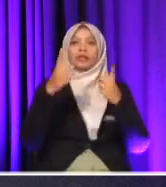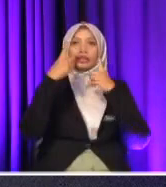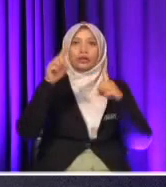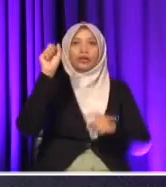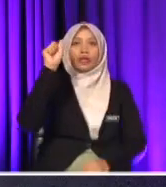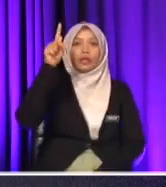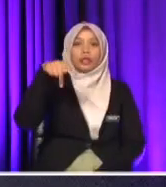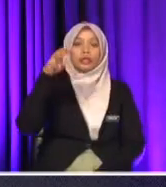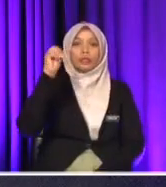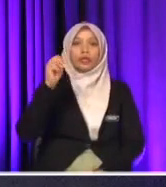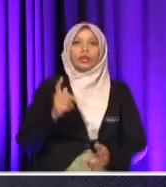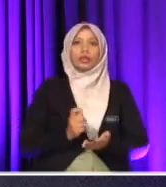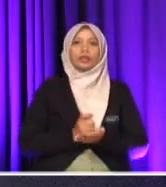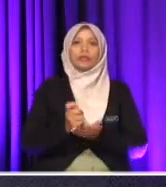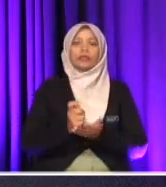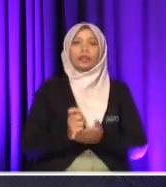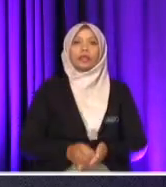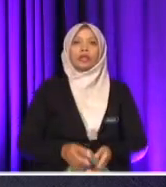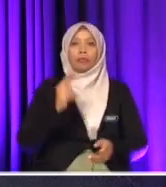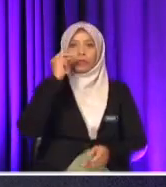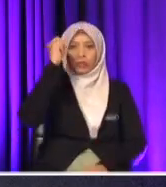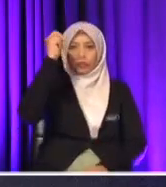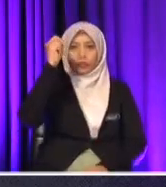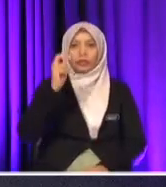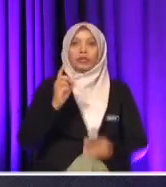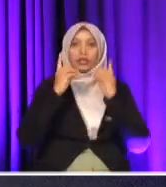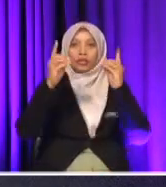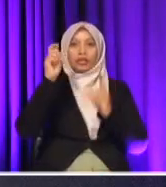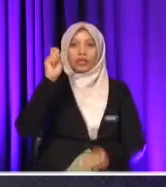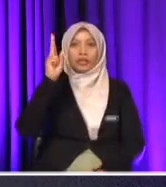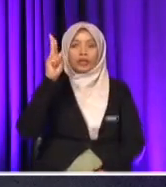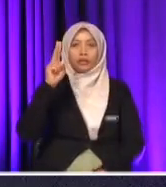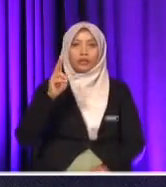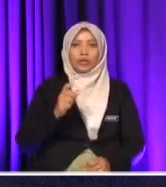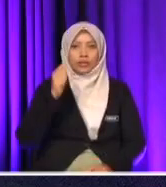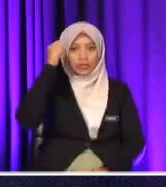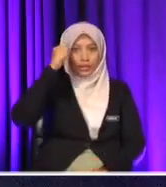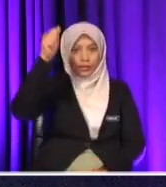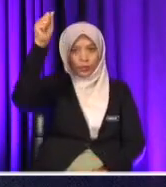lagi. Teruskan menonton Didik TV KPM. Jumpa lagi. Assalamualaikum. Bye-bye.